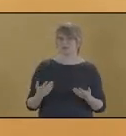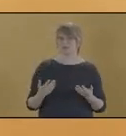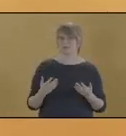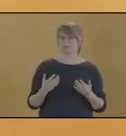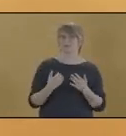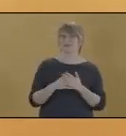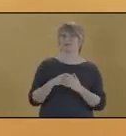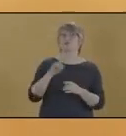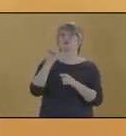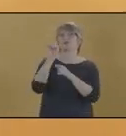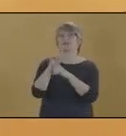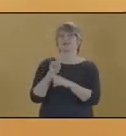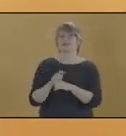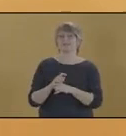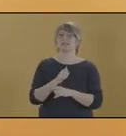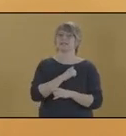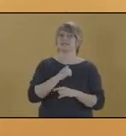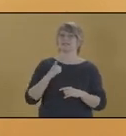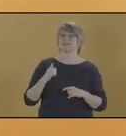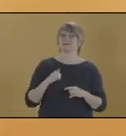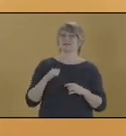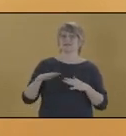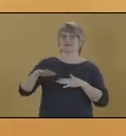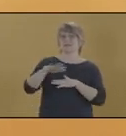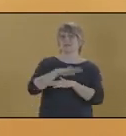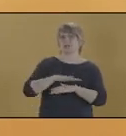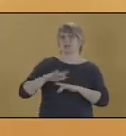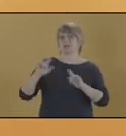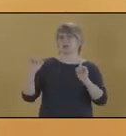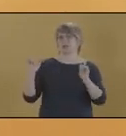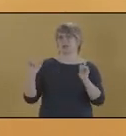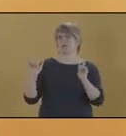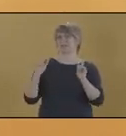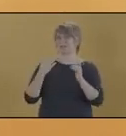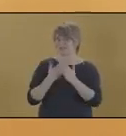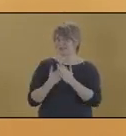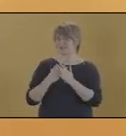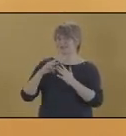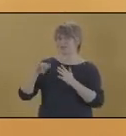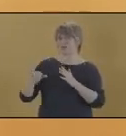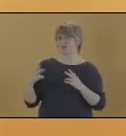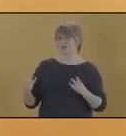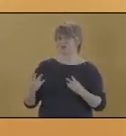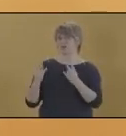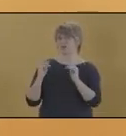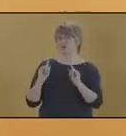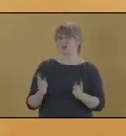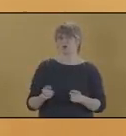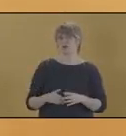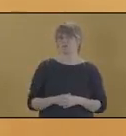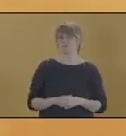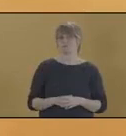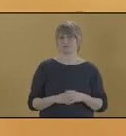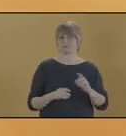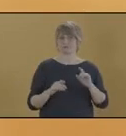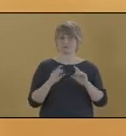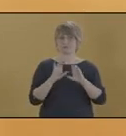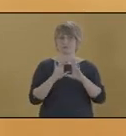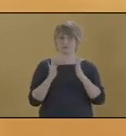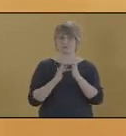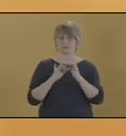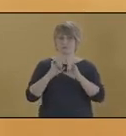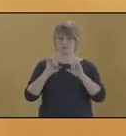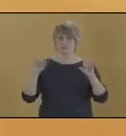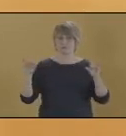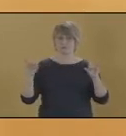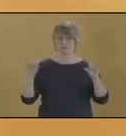digitale Zivilgesellschaft mit diesem Projekt fördern. So die Elemente von dem Projekt, also in der Mitte steht natürlich